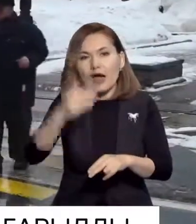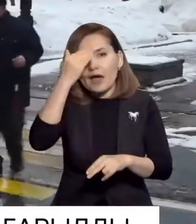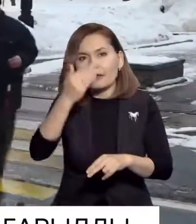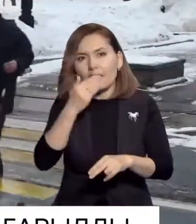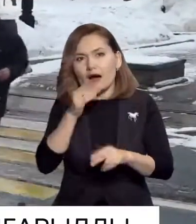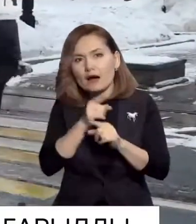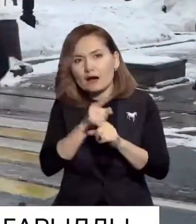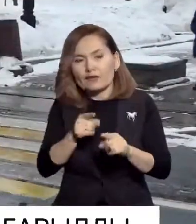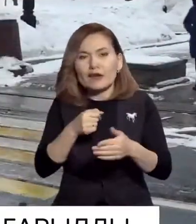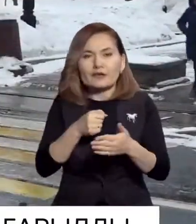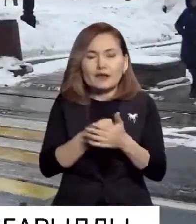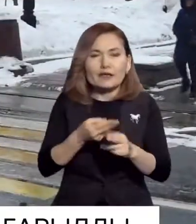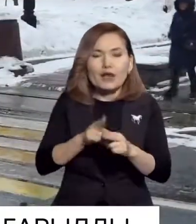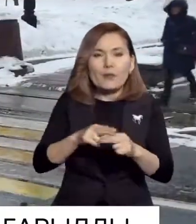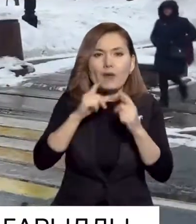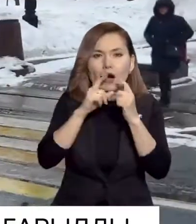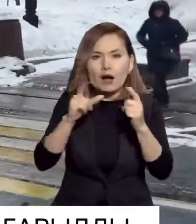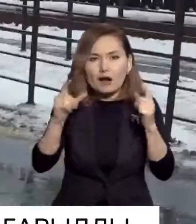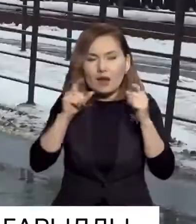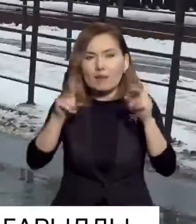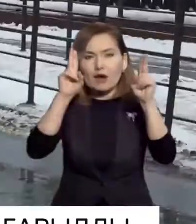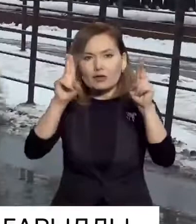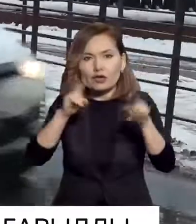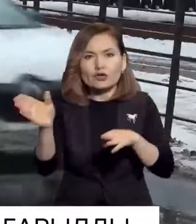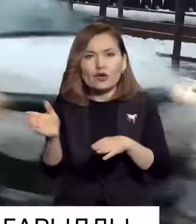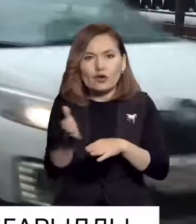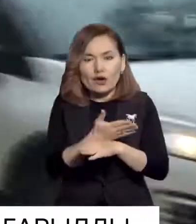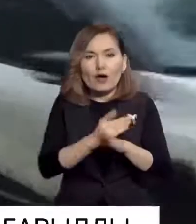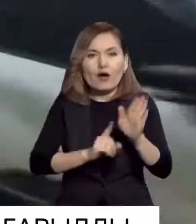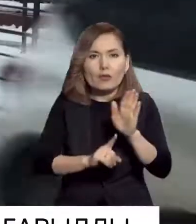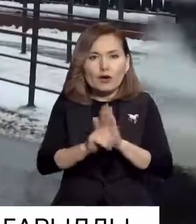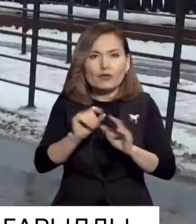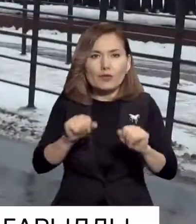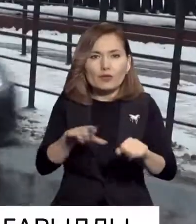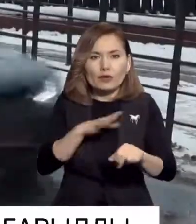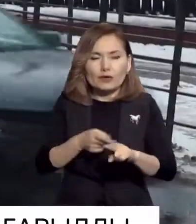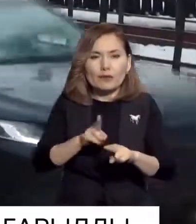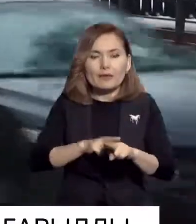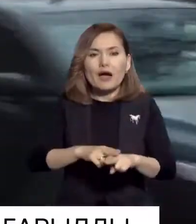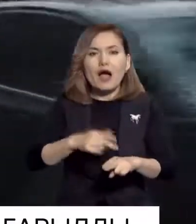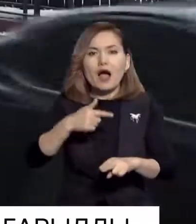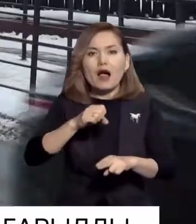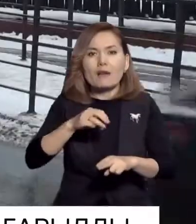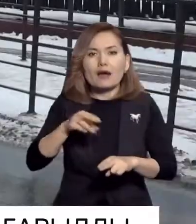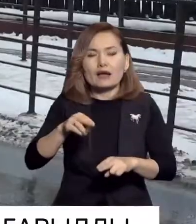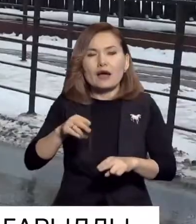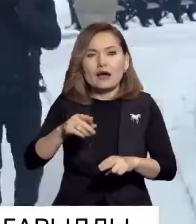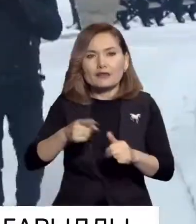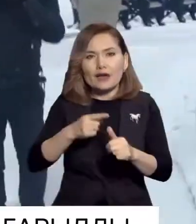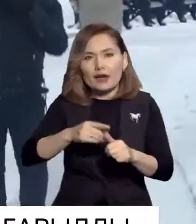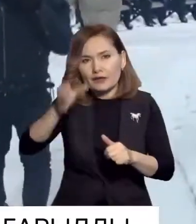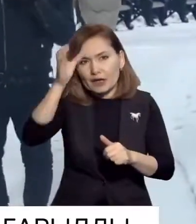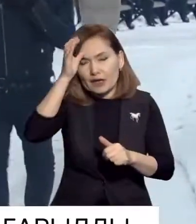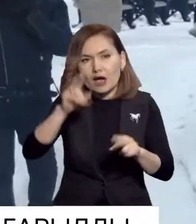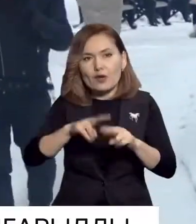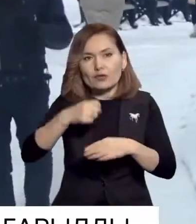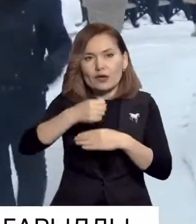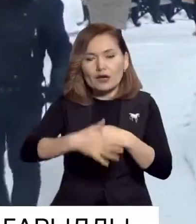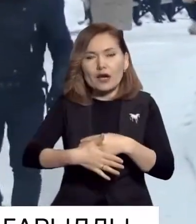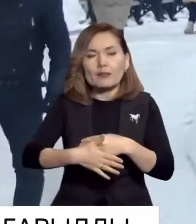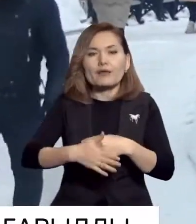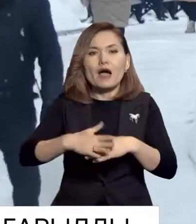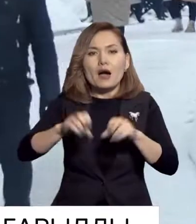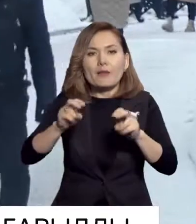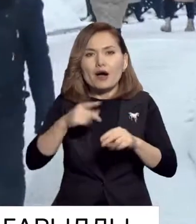тағу, әлеуметтік қашықтықты сақтау сынды шектеулер алынып тасталуы мүмкін дейді. Ал Гамалей атындағы ғылыми зерттеу орталығының мамандары